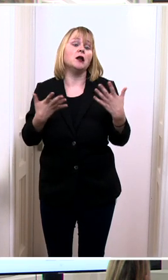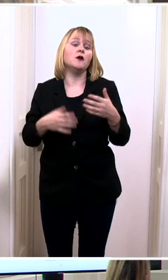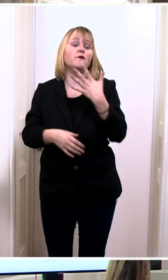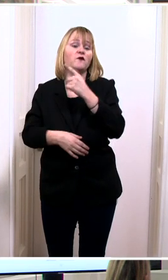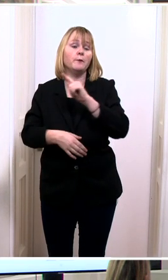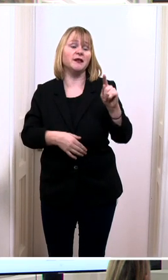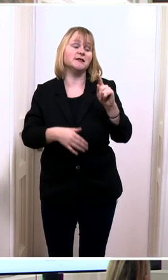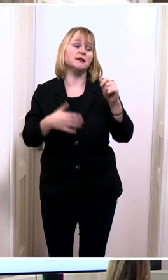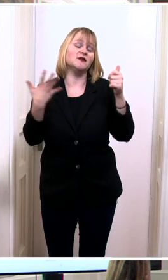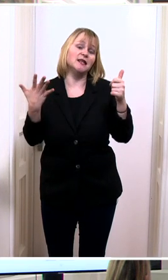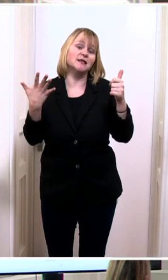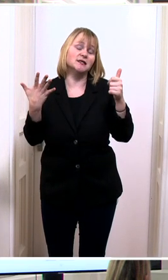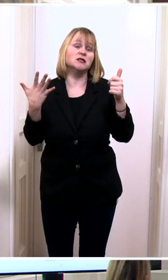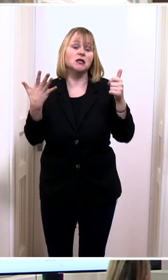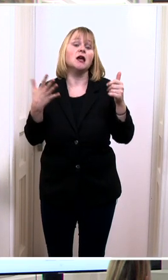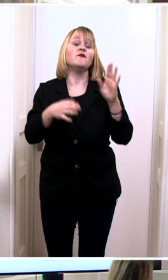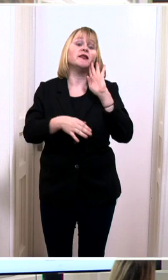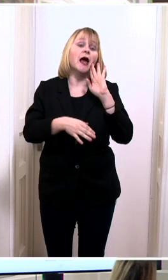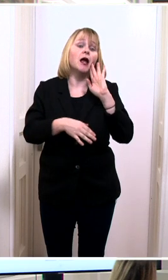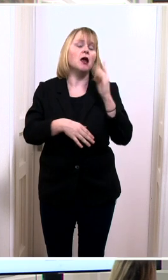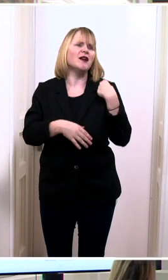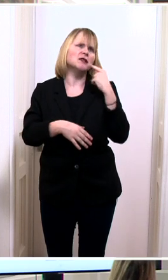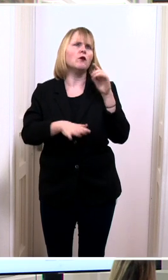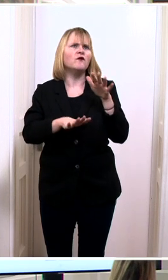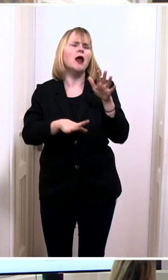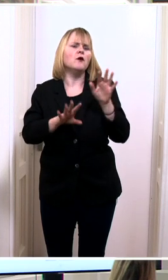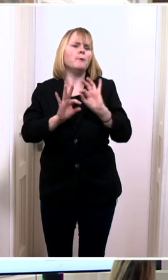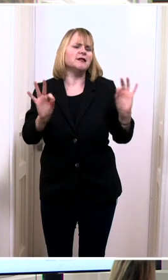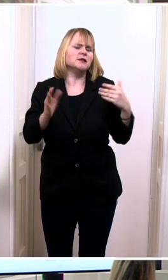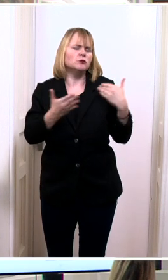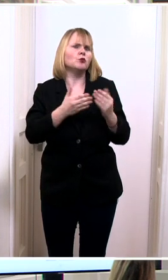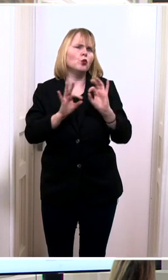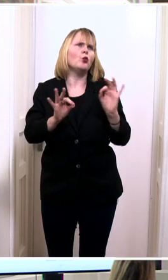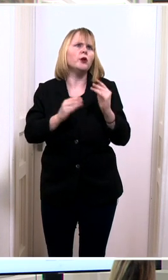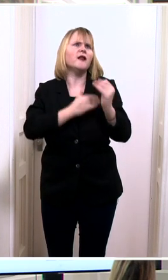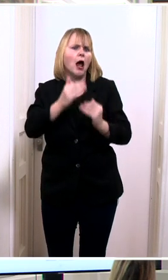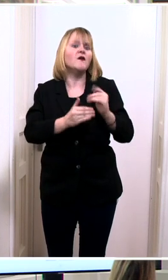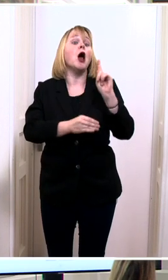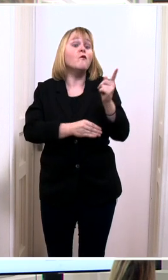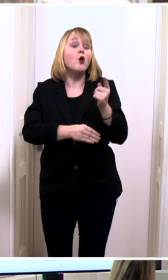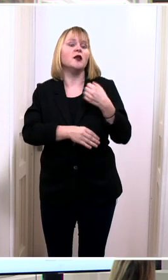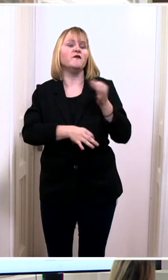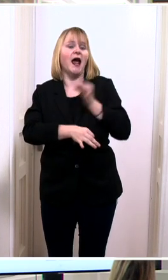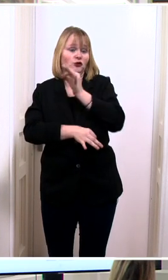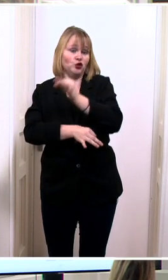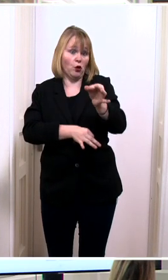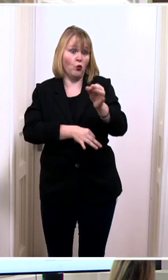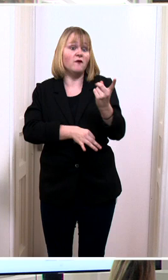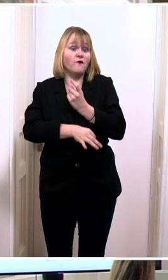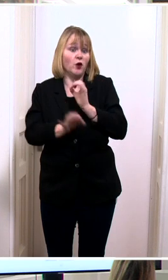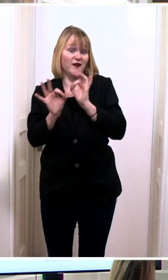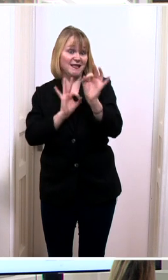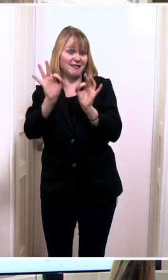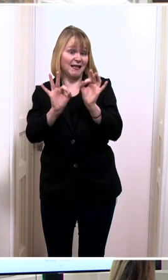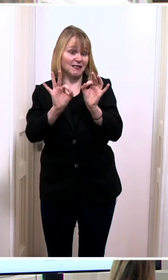es relativ gut verlaufen wäre, obwohl die Ansteckungen, die Inzidenzen sind immer noch relativ hoch. Ganz